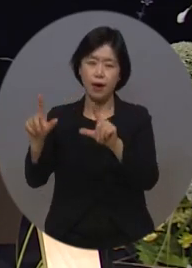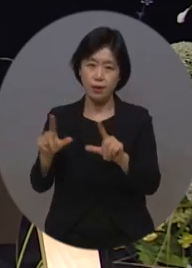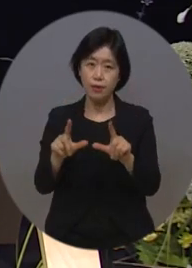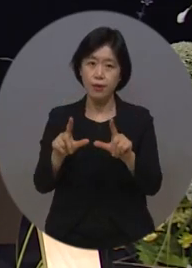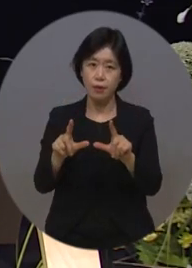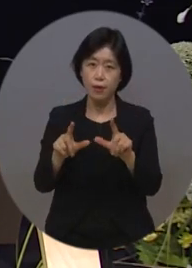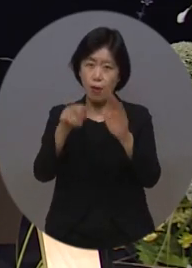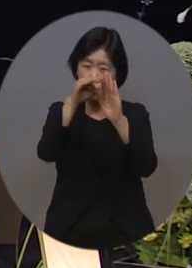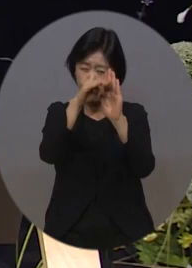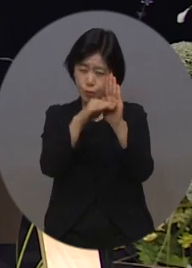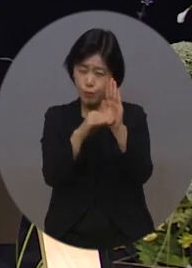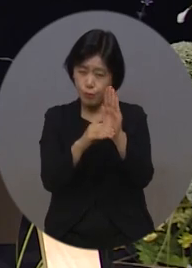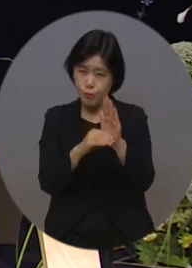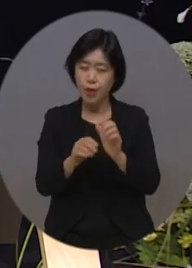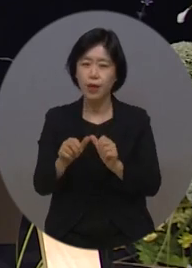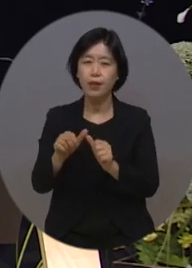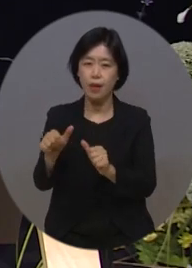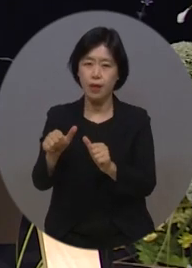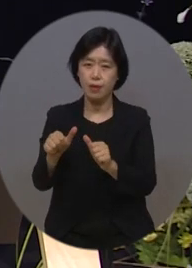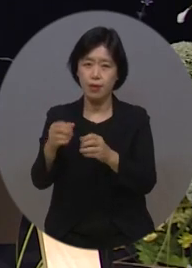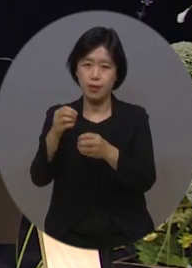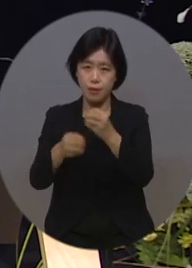완성하기 위함입니다.